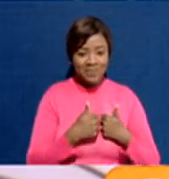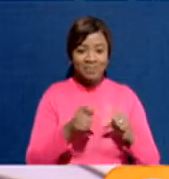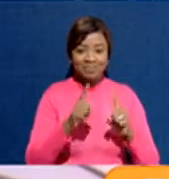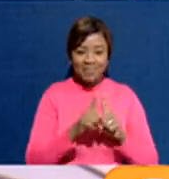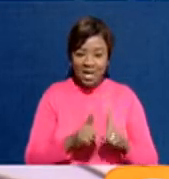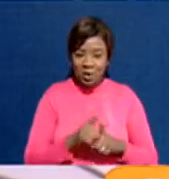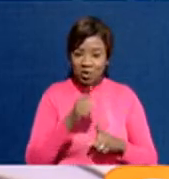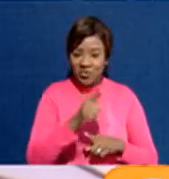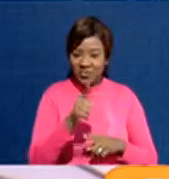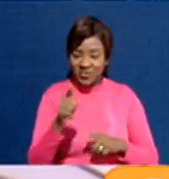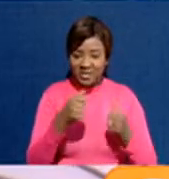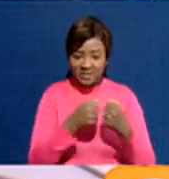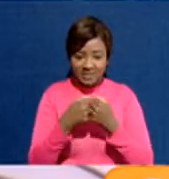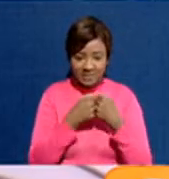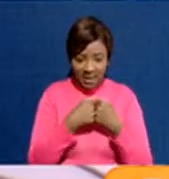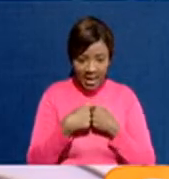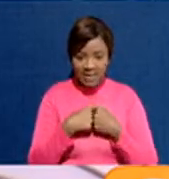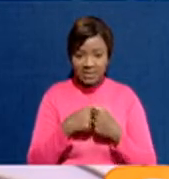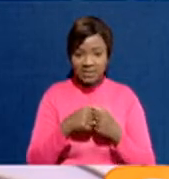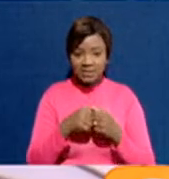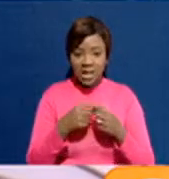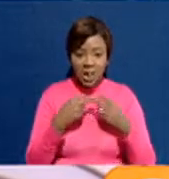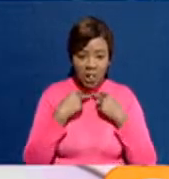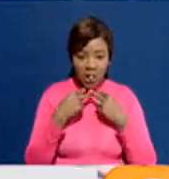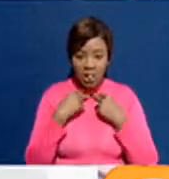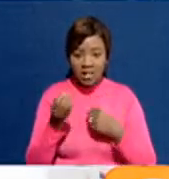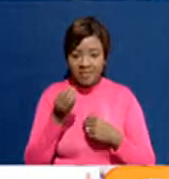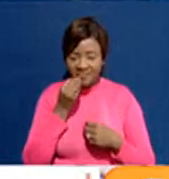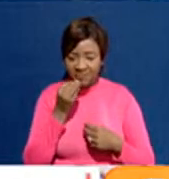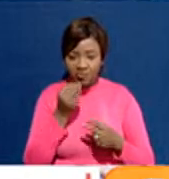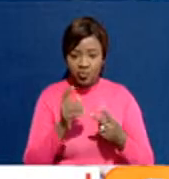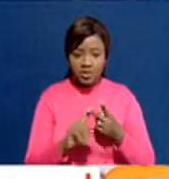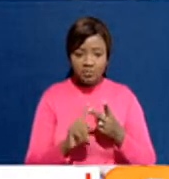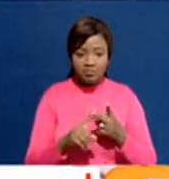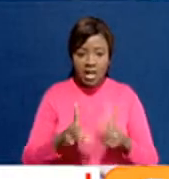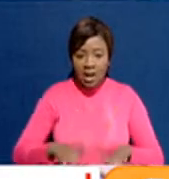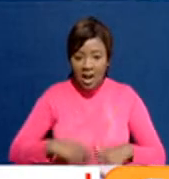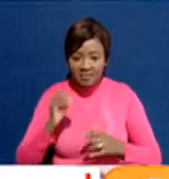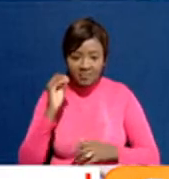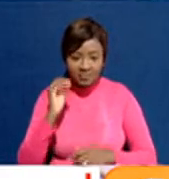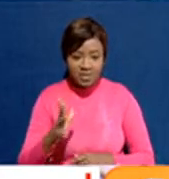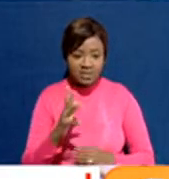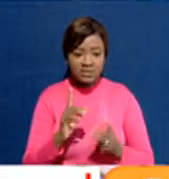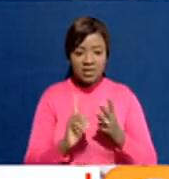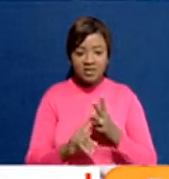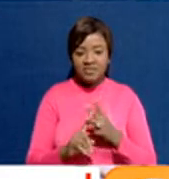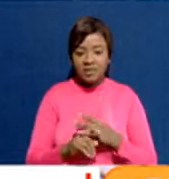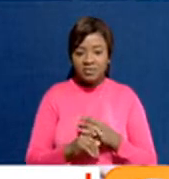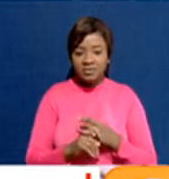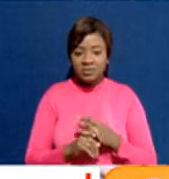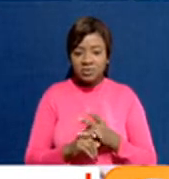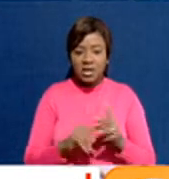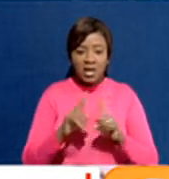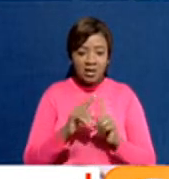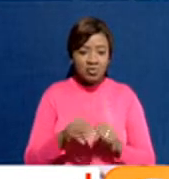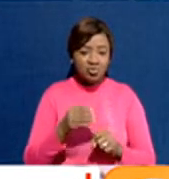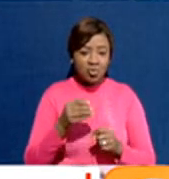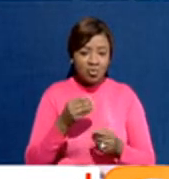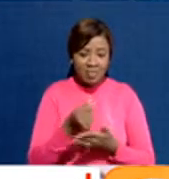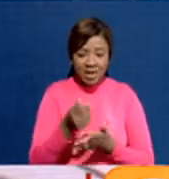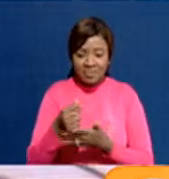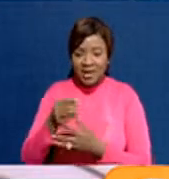challenge of food, high prices of living, cost of living, and high food